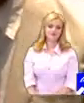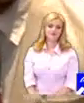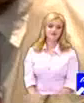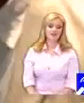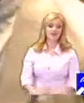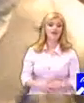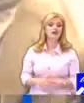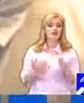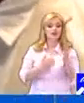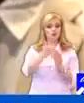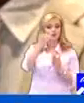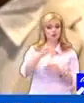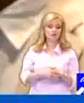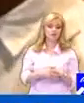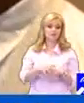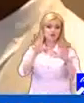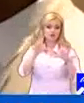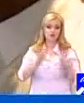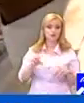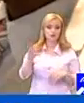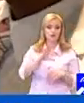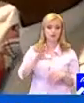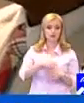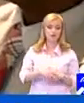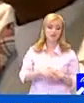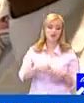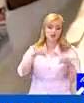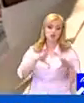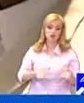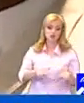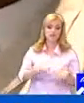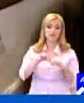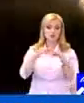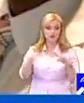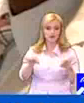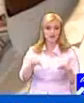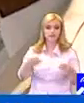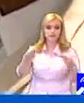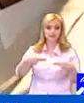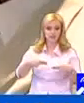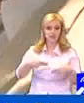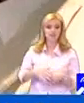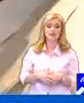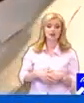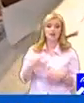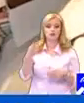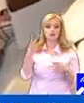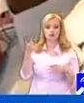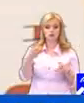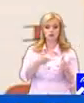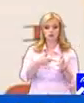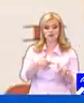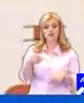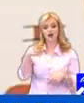Curtea de Justiție a Uniunii Europene a decis că România trebuie să recunoască juridic căsătoria unui cuplu de homosexuali încheiată în Belgia între un român și